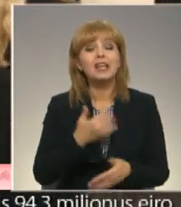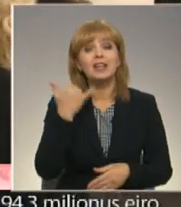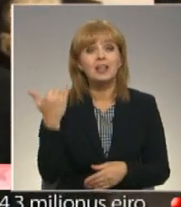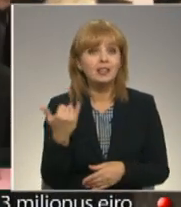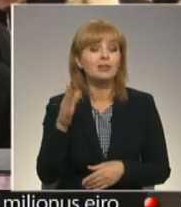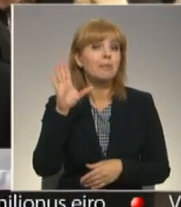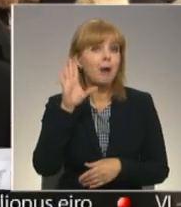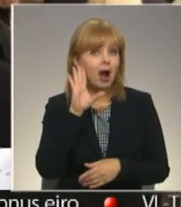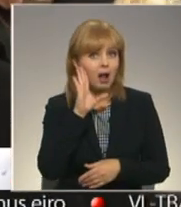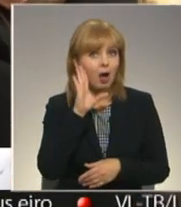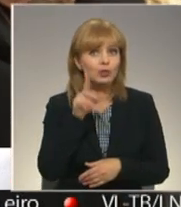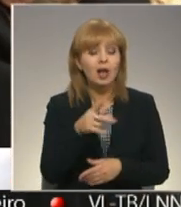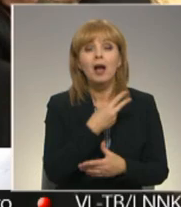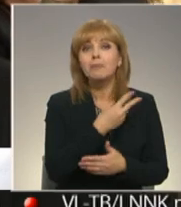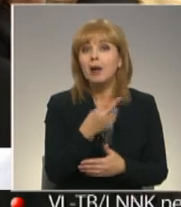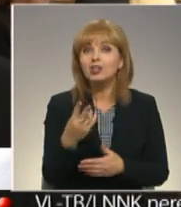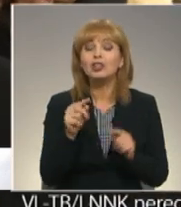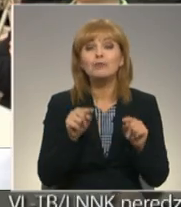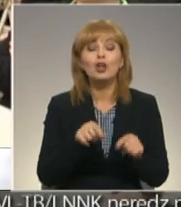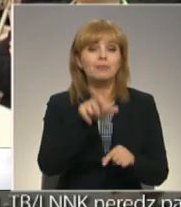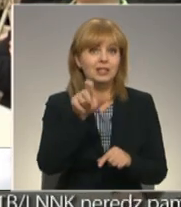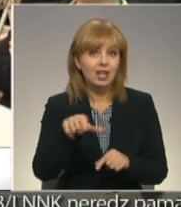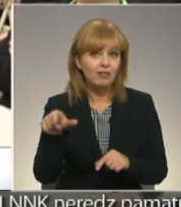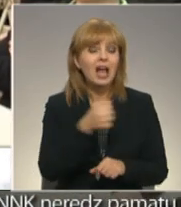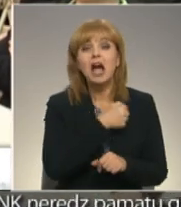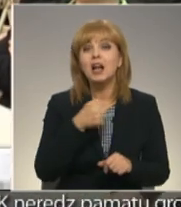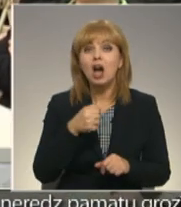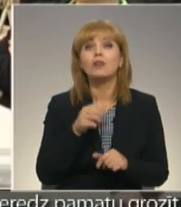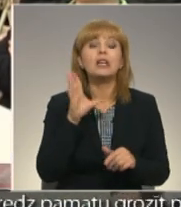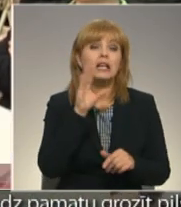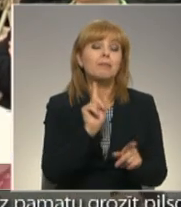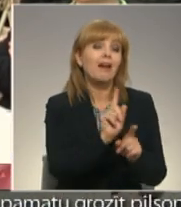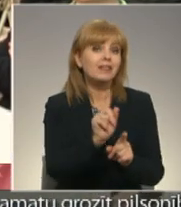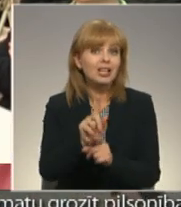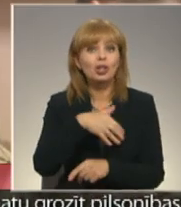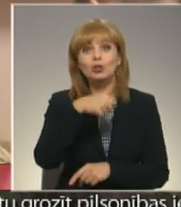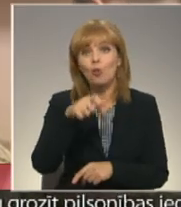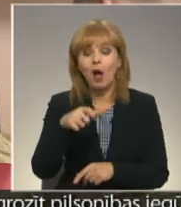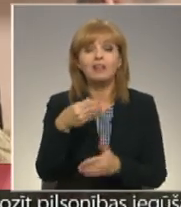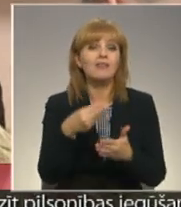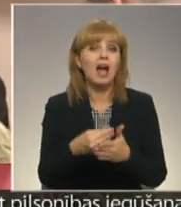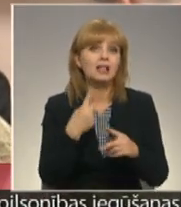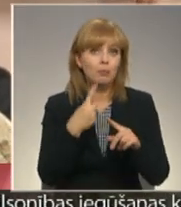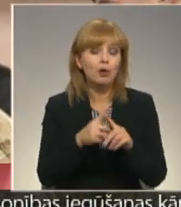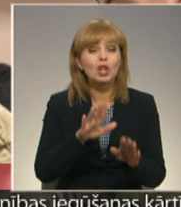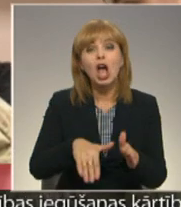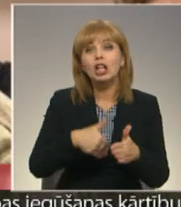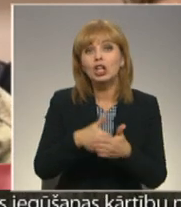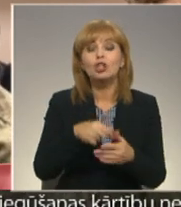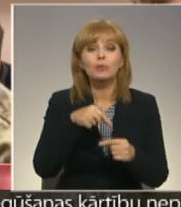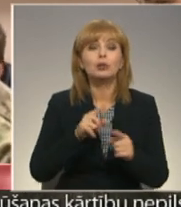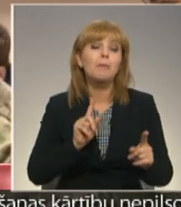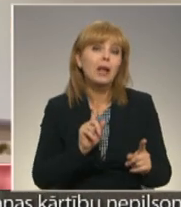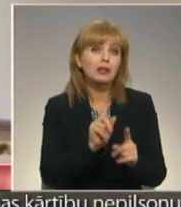to paklausīt, paskatīt uz šiem cilvēkiem. Karavīri iespēju tikties ar skolēniem vērtē pozitīvi un lielākoties līdz šim jutuši